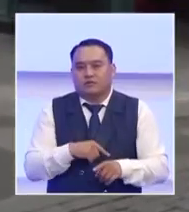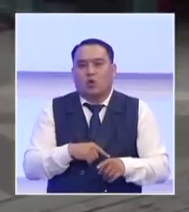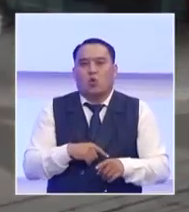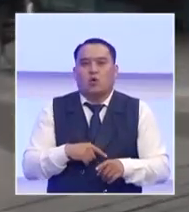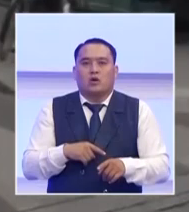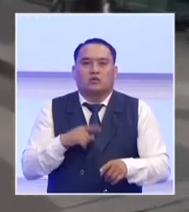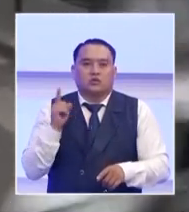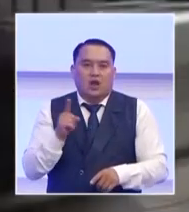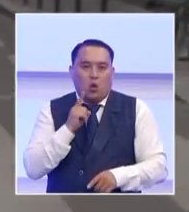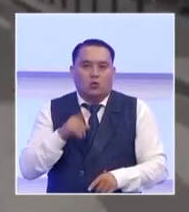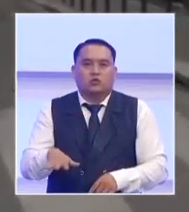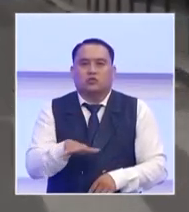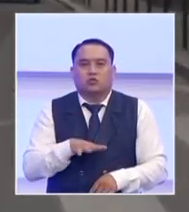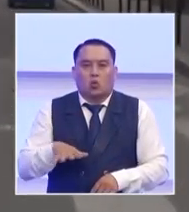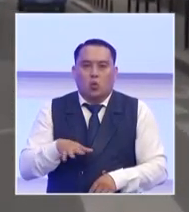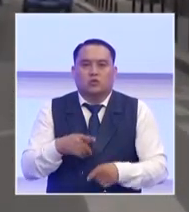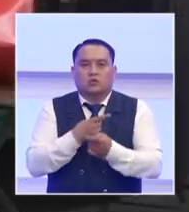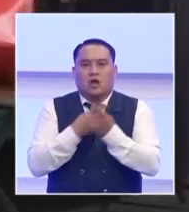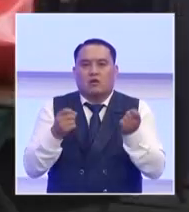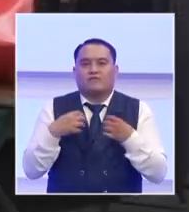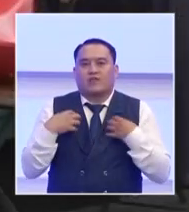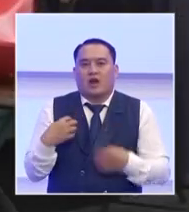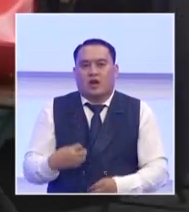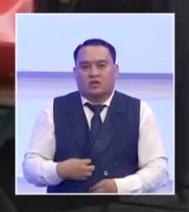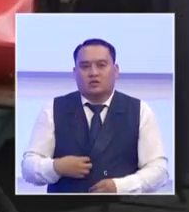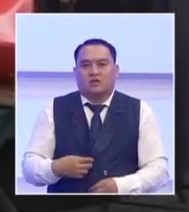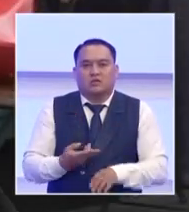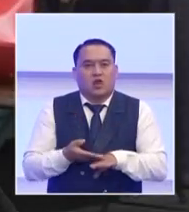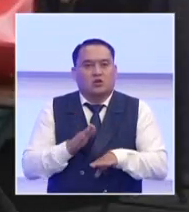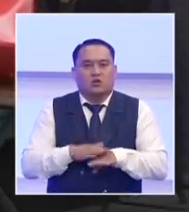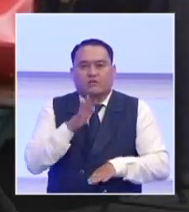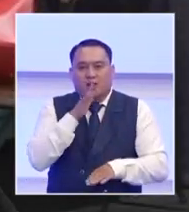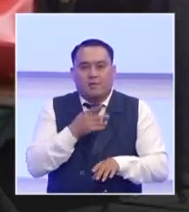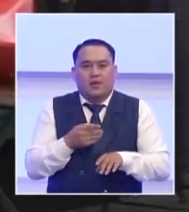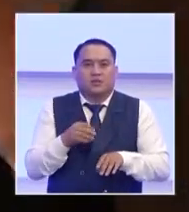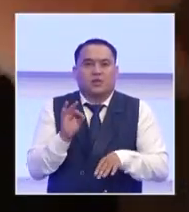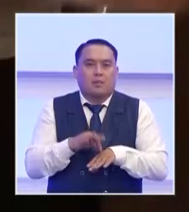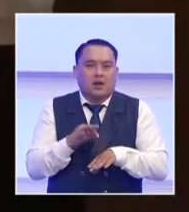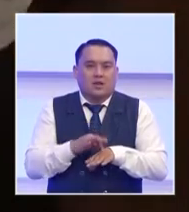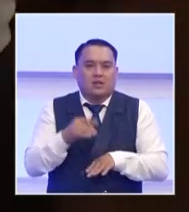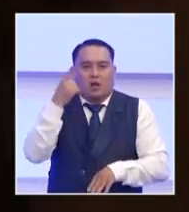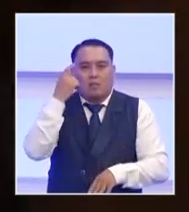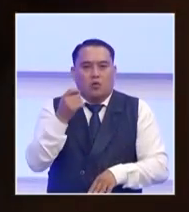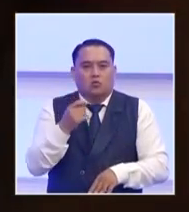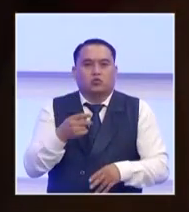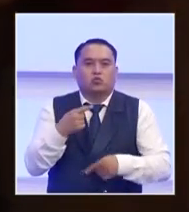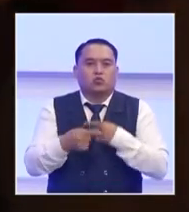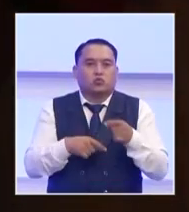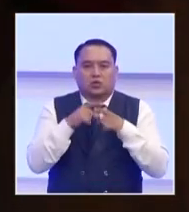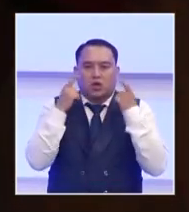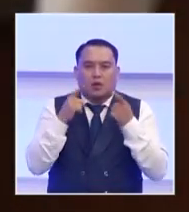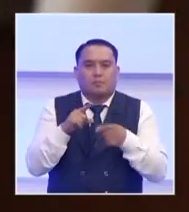зеленую зону власти страны заявляет что франция преодолела самый тяжелый период эпидемий но напоминает о необходимости соблюдения